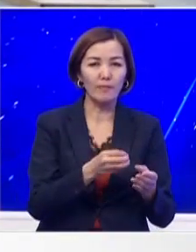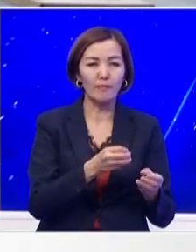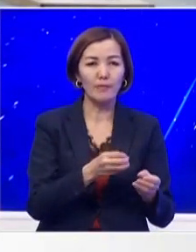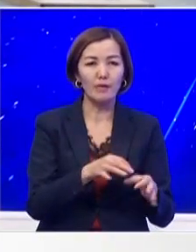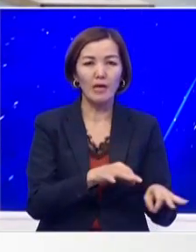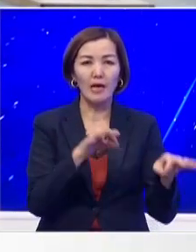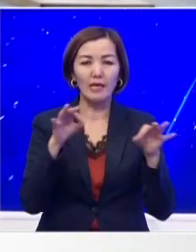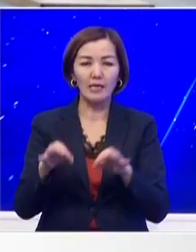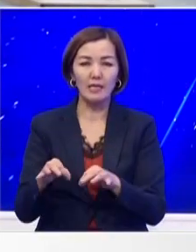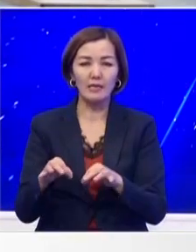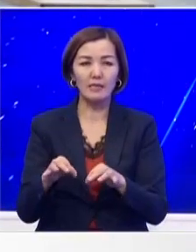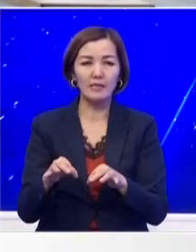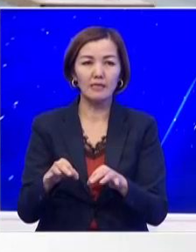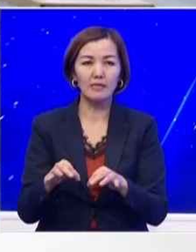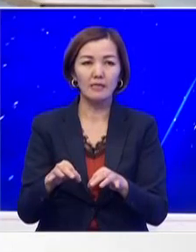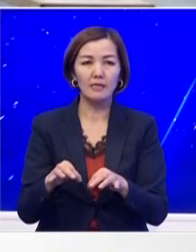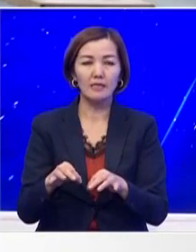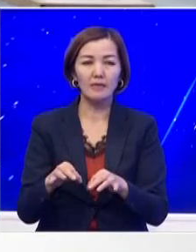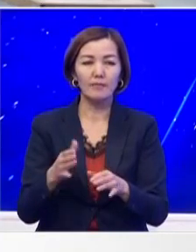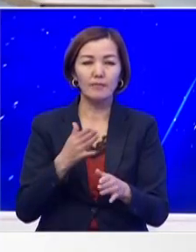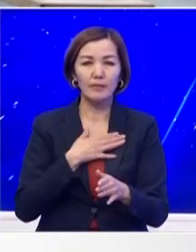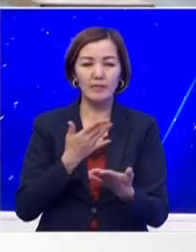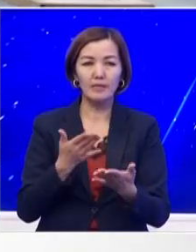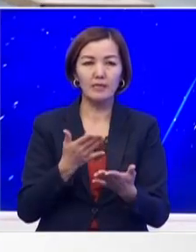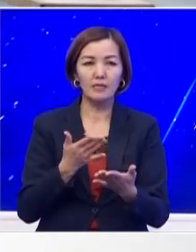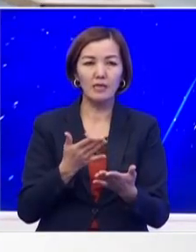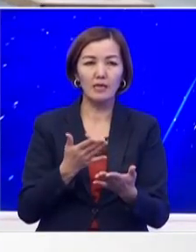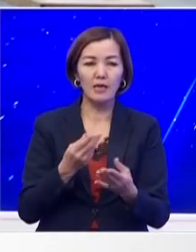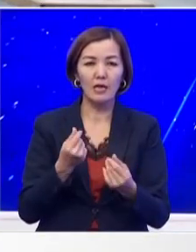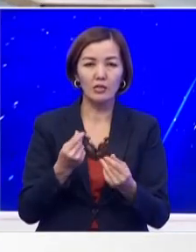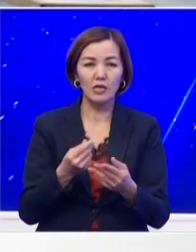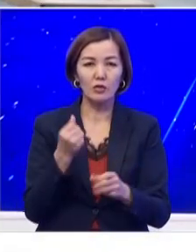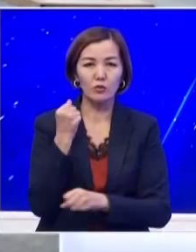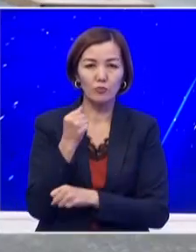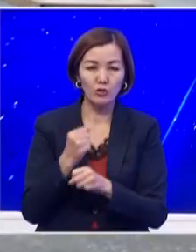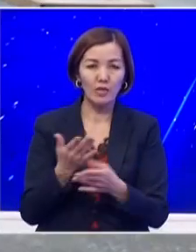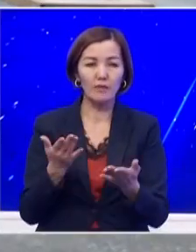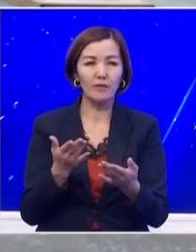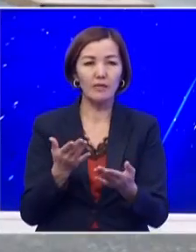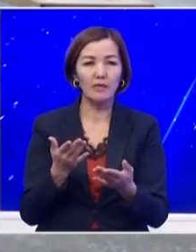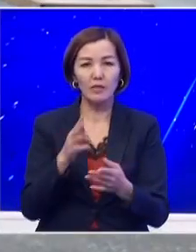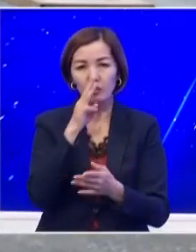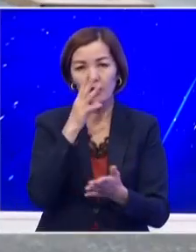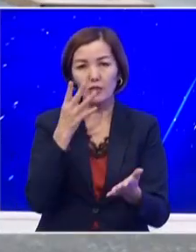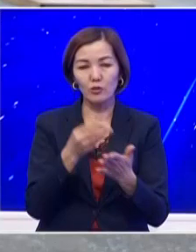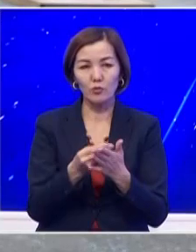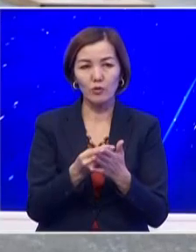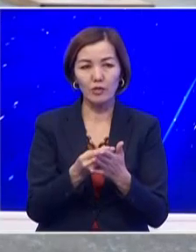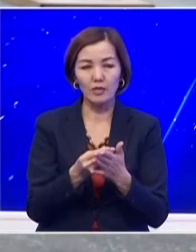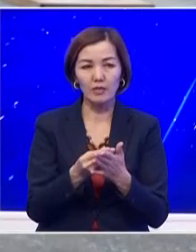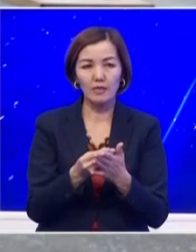төккен үшін ақшасы алынады да, осы біздің жаңағы бульдозерлер бар, жұмыскерлер бар, солардың жалақысы төленіп, осы